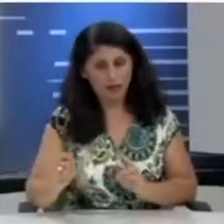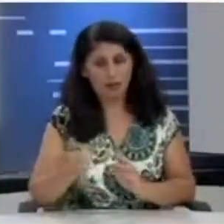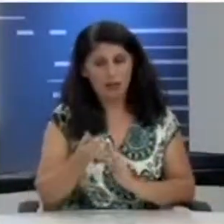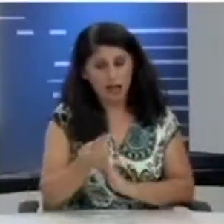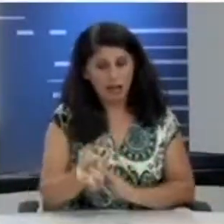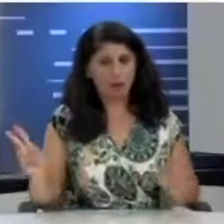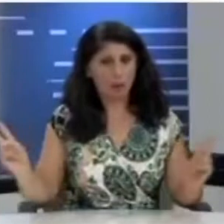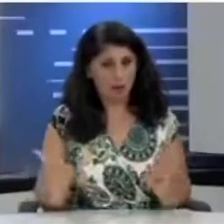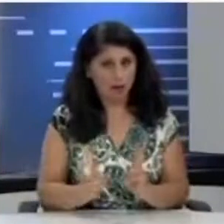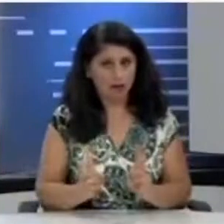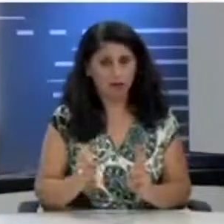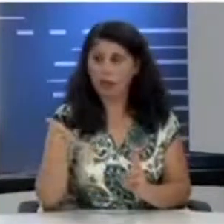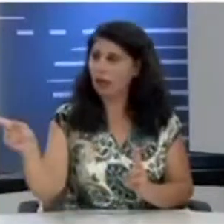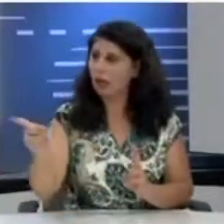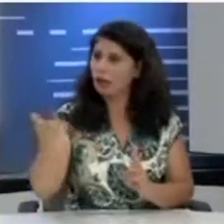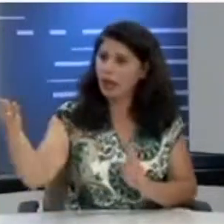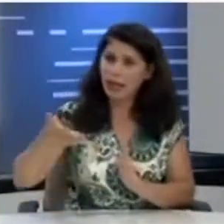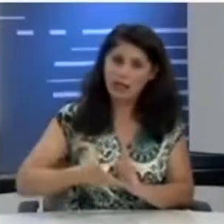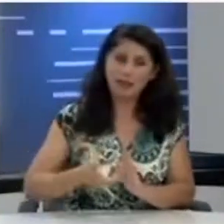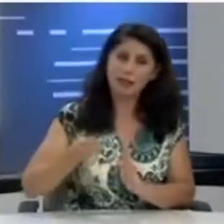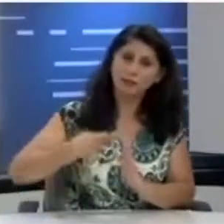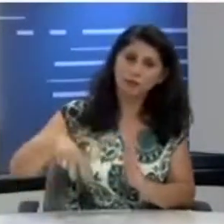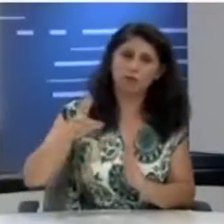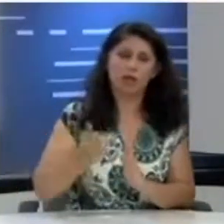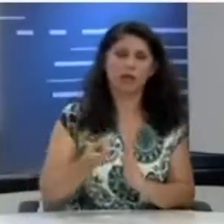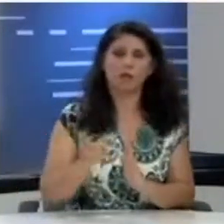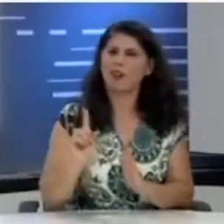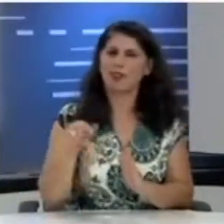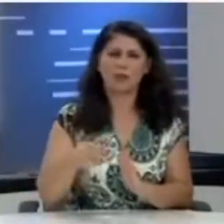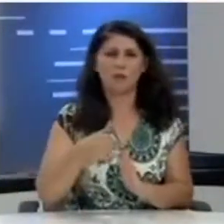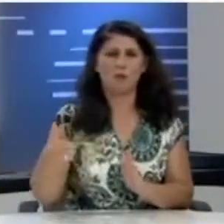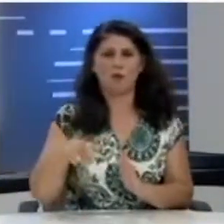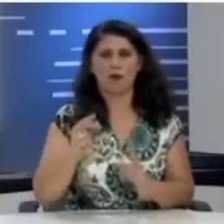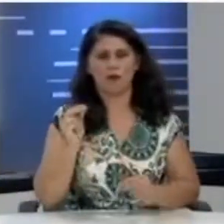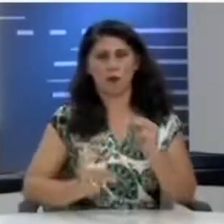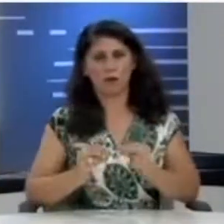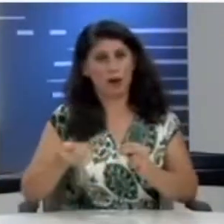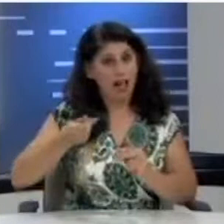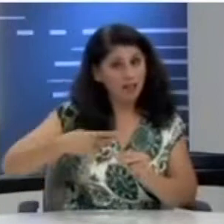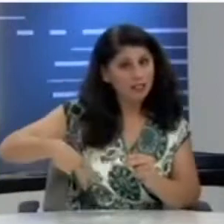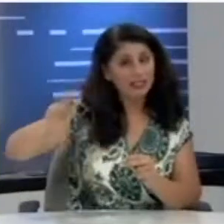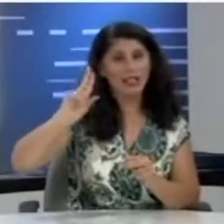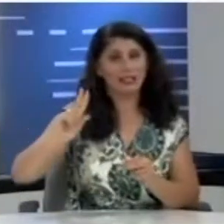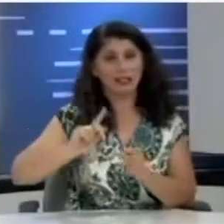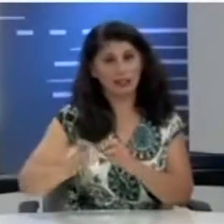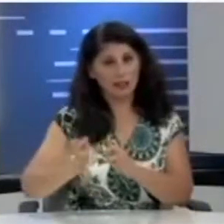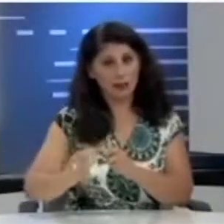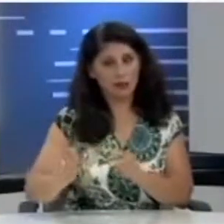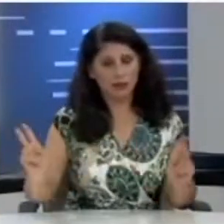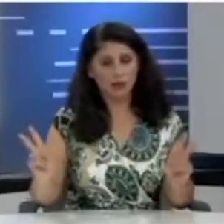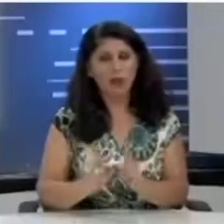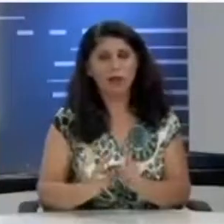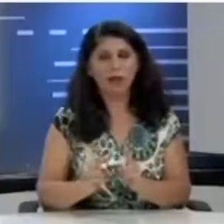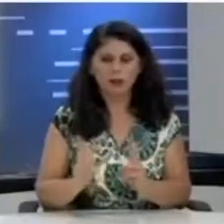αριθμό. Εσείς έρχεστε, αυξάνετε τον αριθμό, αλλά δεν είναι μόνο εκεί το πρόβλημα. Αυξάνετε τις αμοιβές και